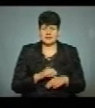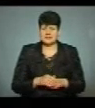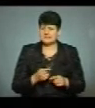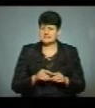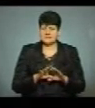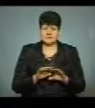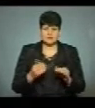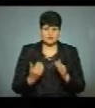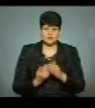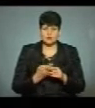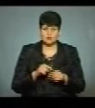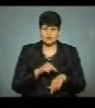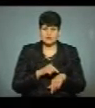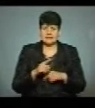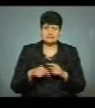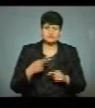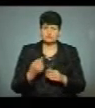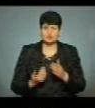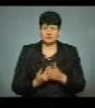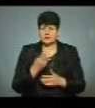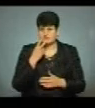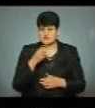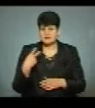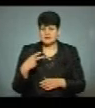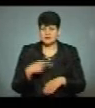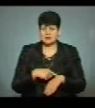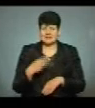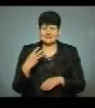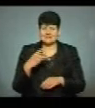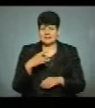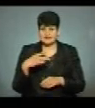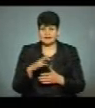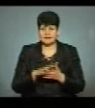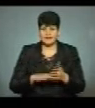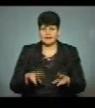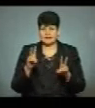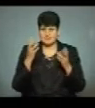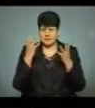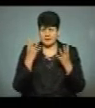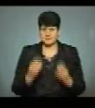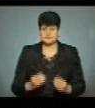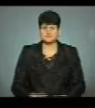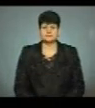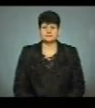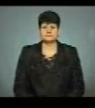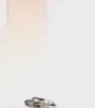вся інформація на цю годину. Наступний випуск дивіться о 20:30. Далі в ефірі «Тема дня». Не перемикайте.